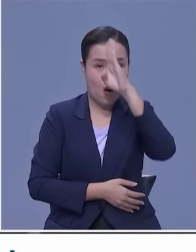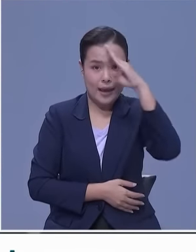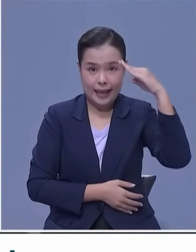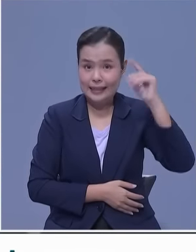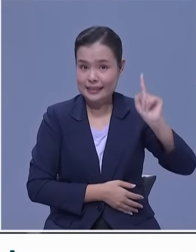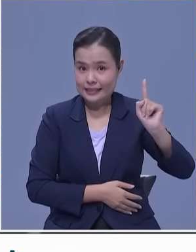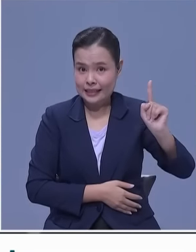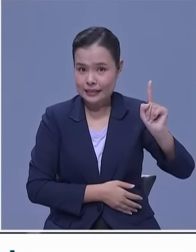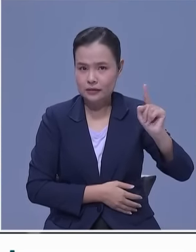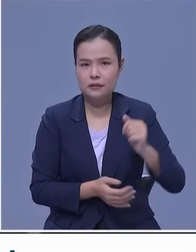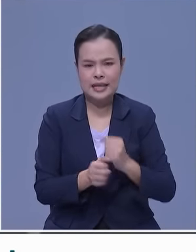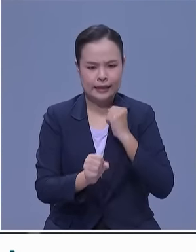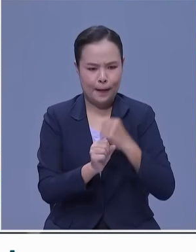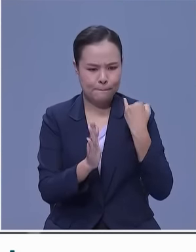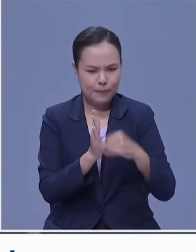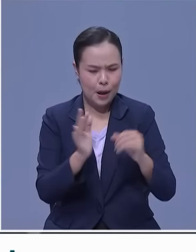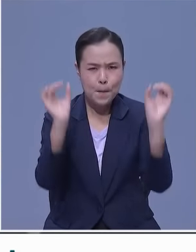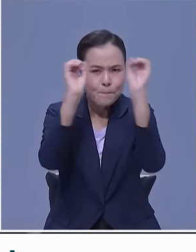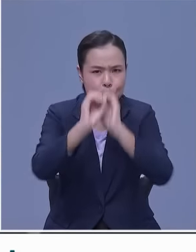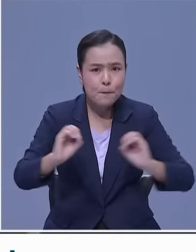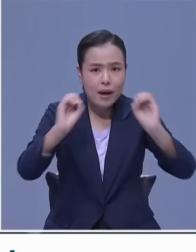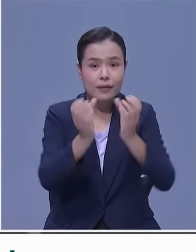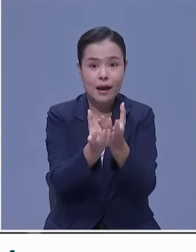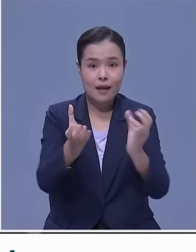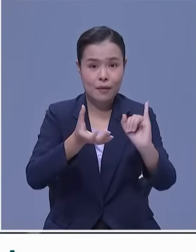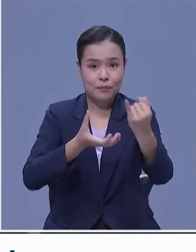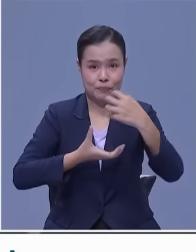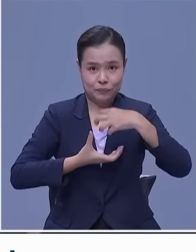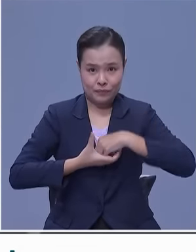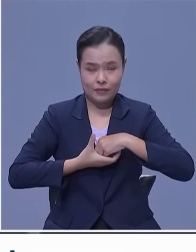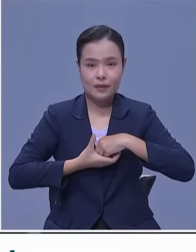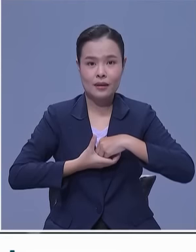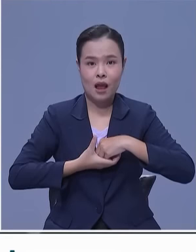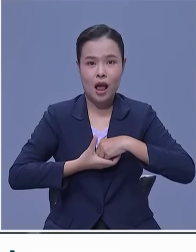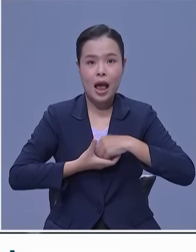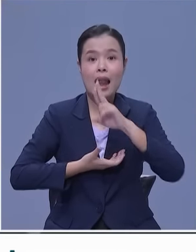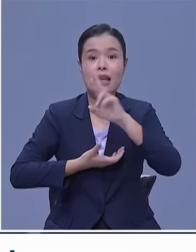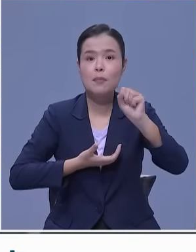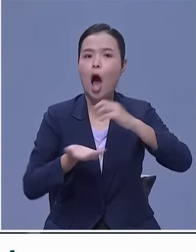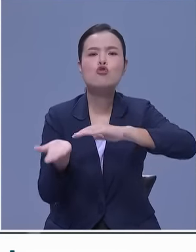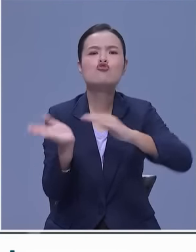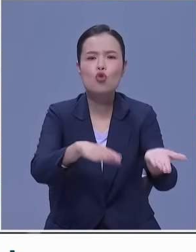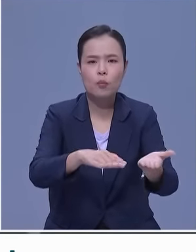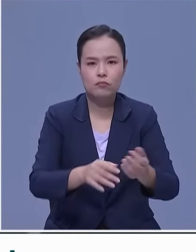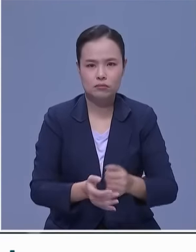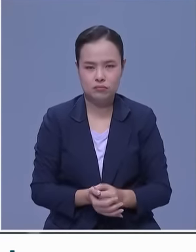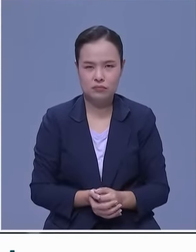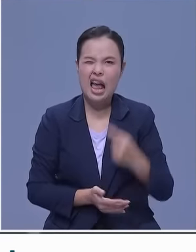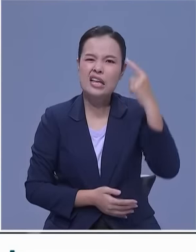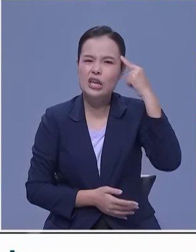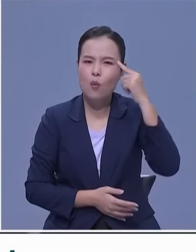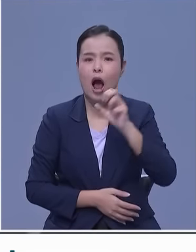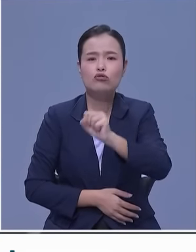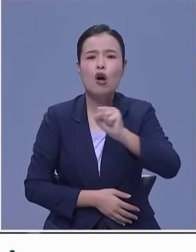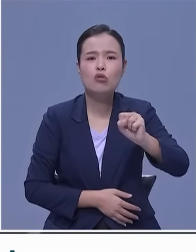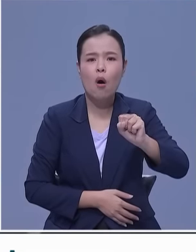าคนที่บริสุทธิ์ผุดพองรักษาเรื่องจริยธรรมไปเลิศยุบสภาไปเลยเพราะเชื่อว่าไม่น่ามีส.ส.หรือว่าคณะรัฐม